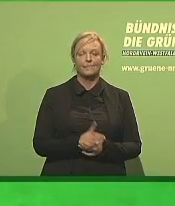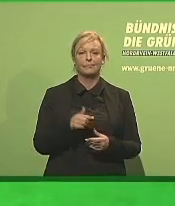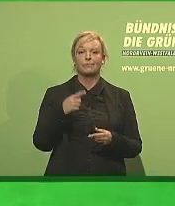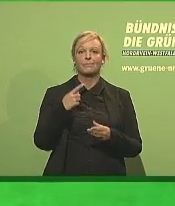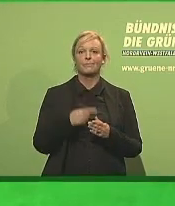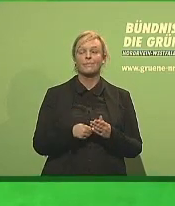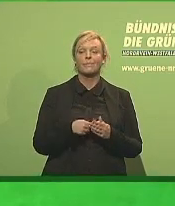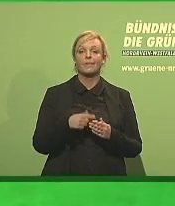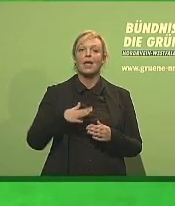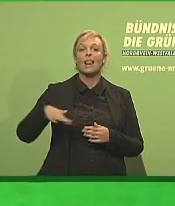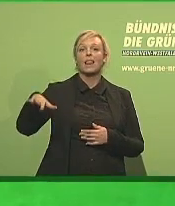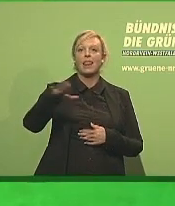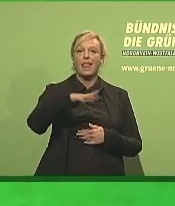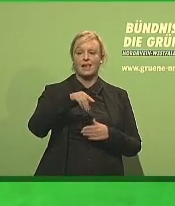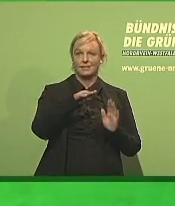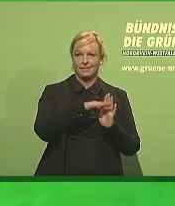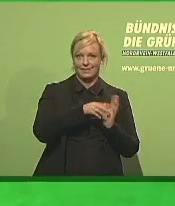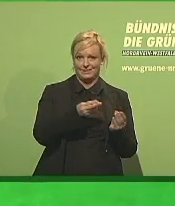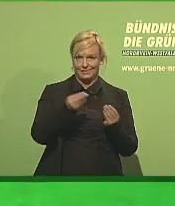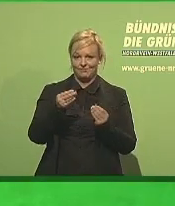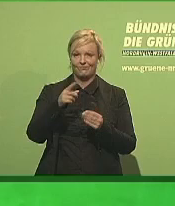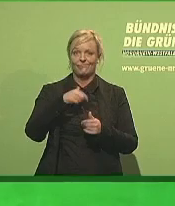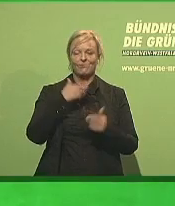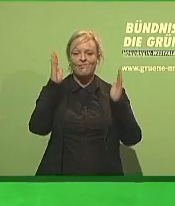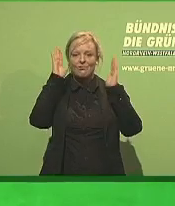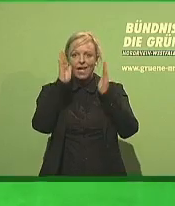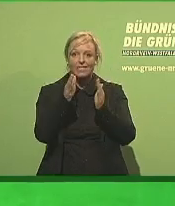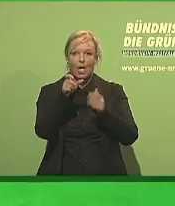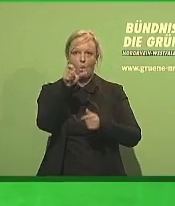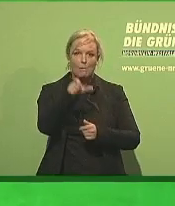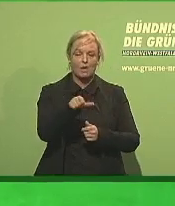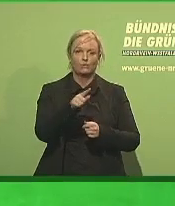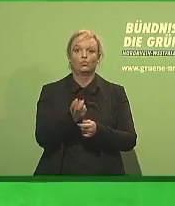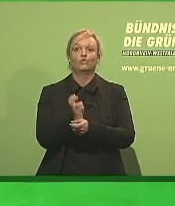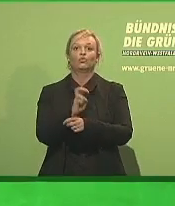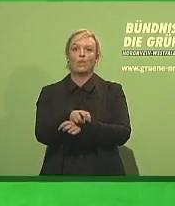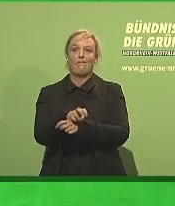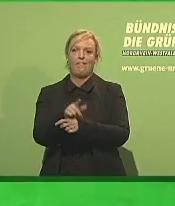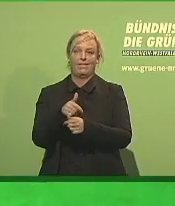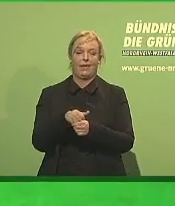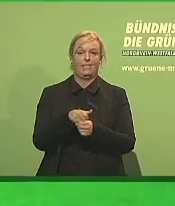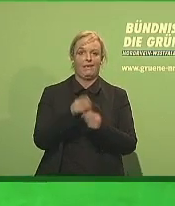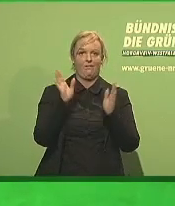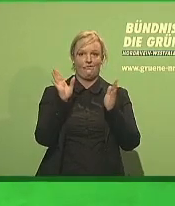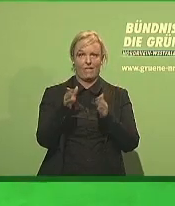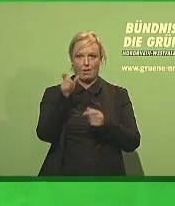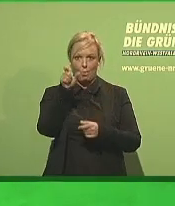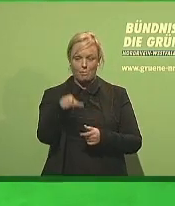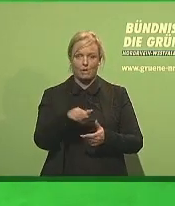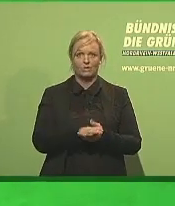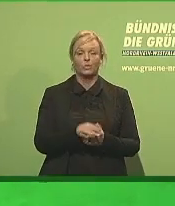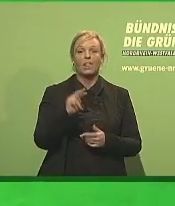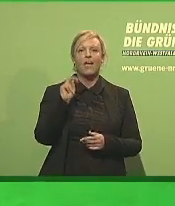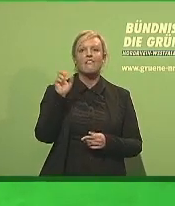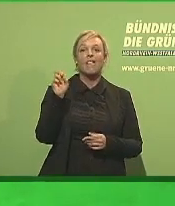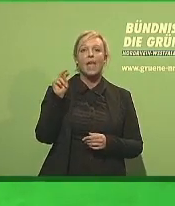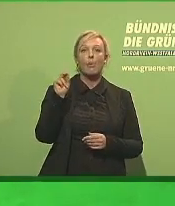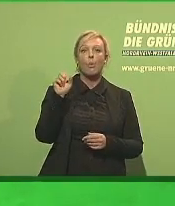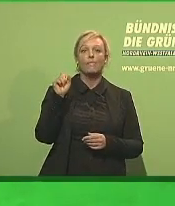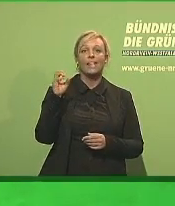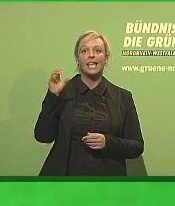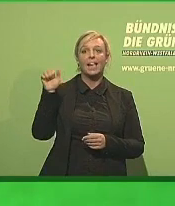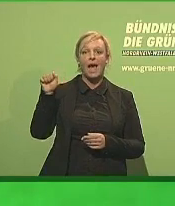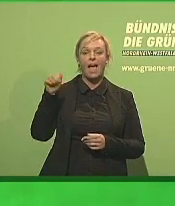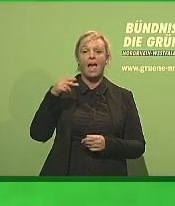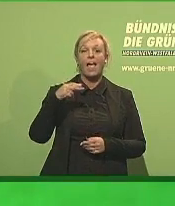eine Vertrauensperson und eine stellvertretende Vertrauensperson. Hier schlagen wir Veronika Henschel und Jörg May aus